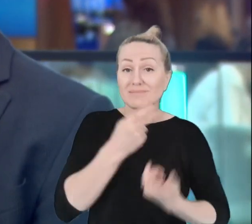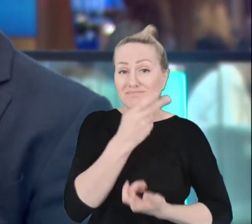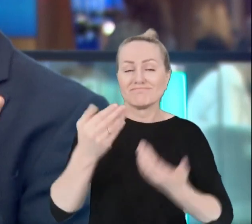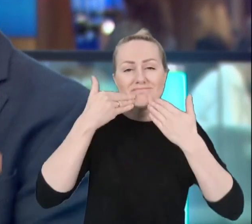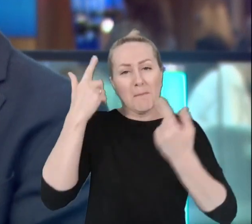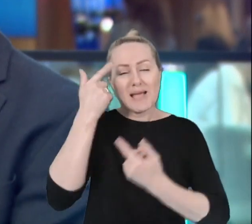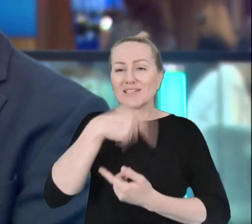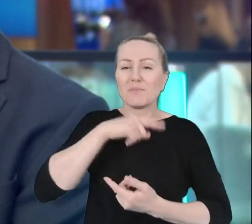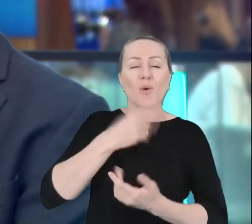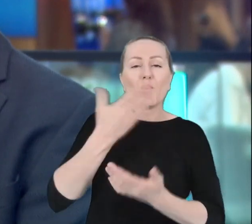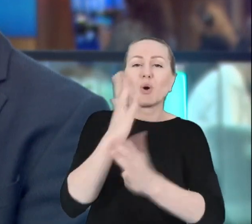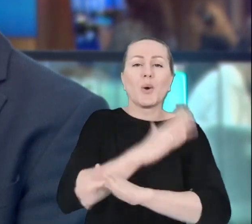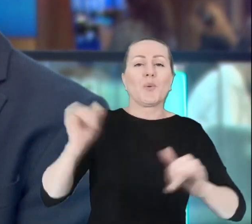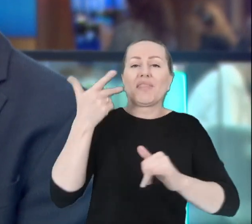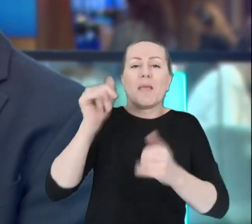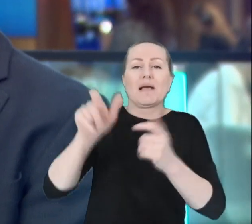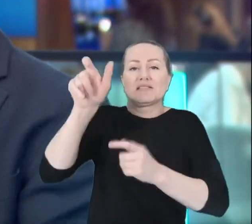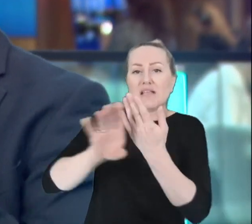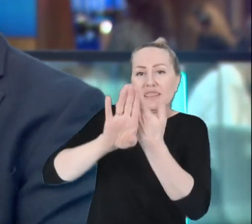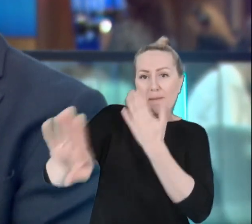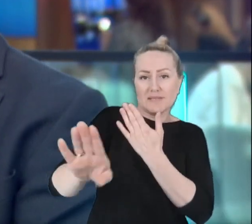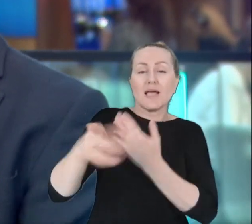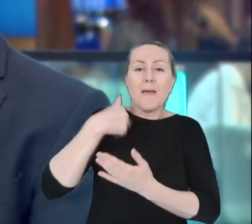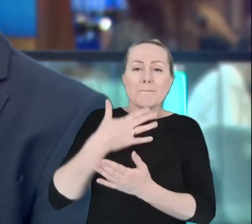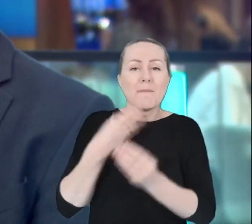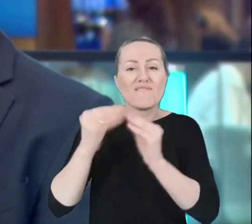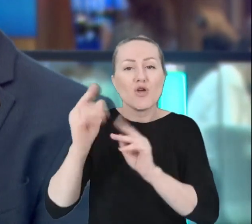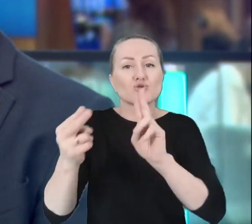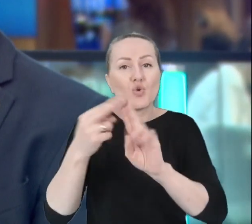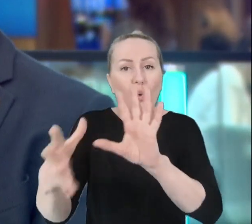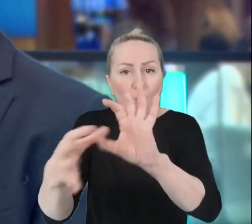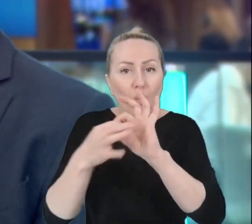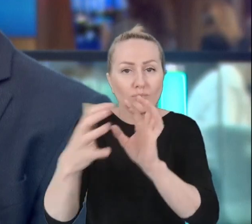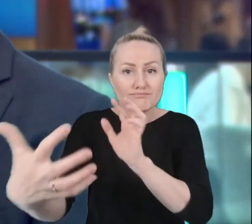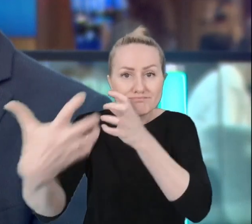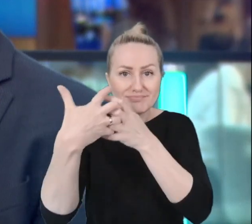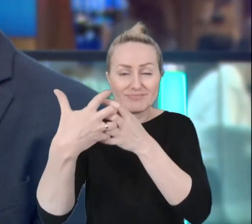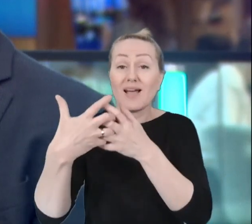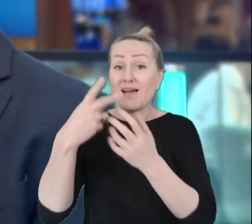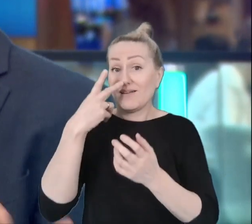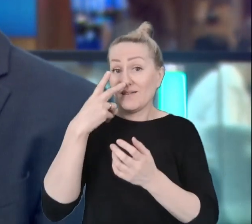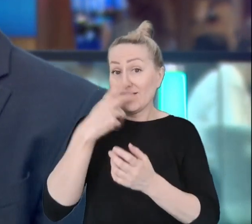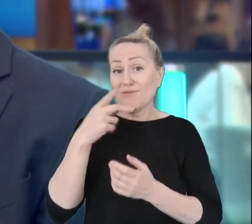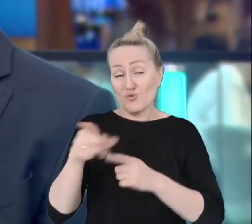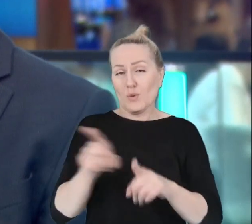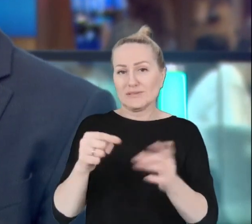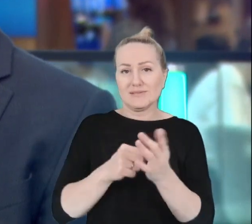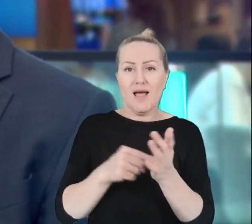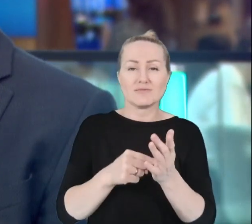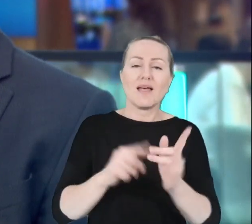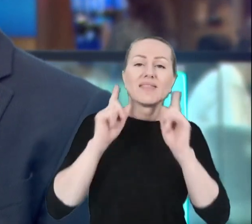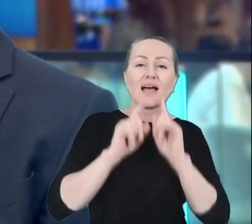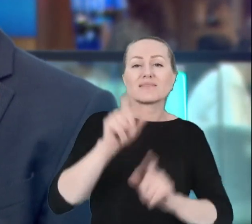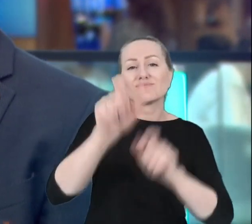depersonalizacją, że będziemy mieli większy kontakt z tym, co robimy. W naszym przypadku to oznacza, że na przykład członkini